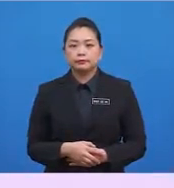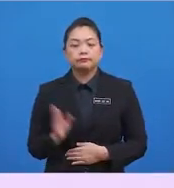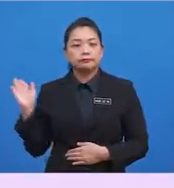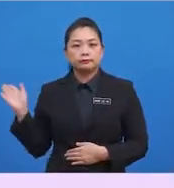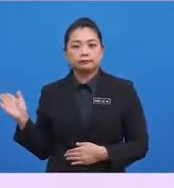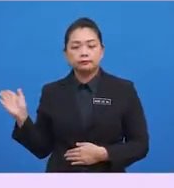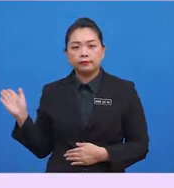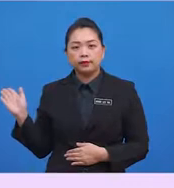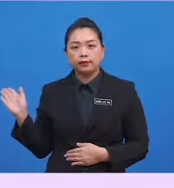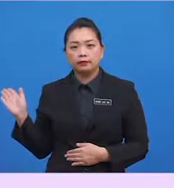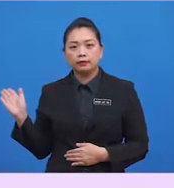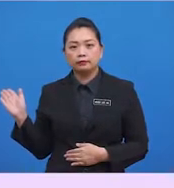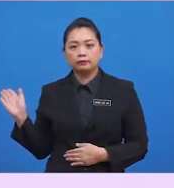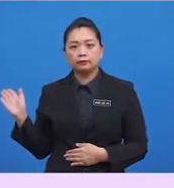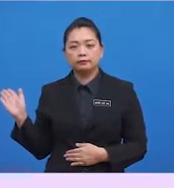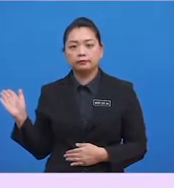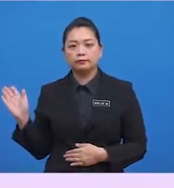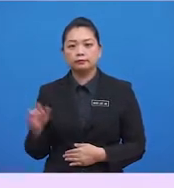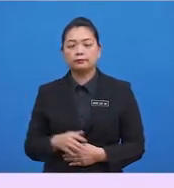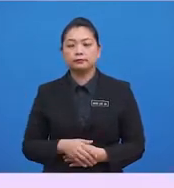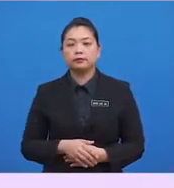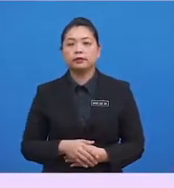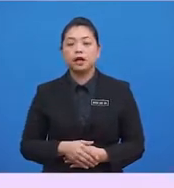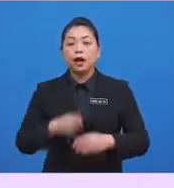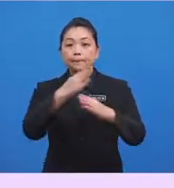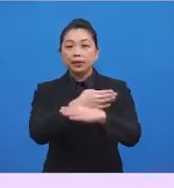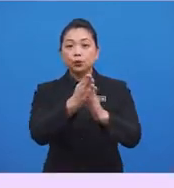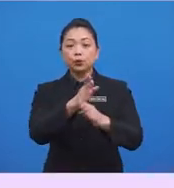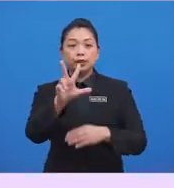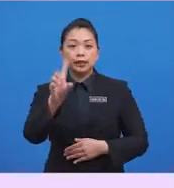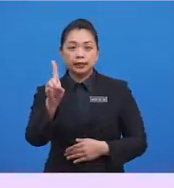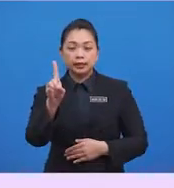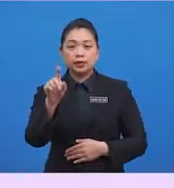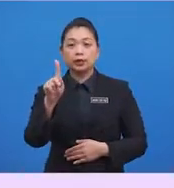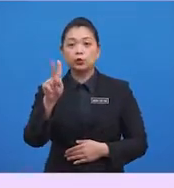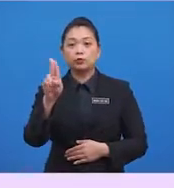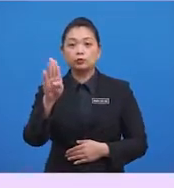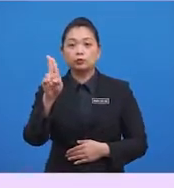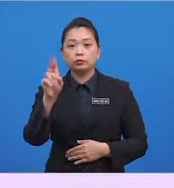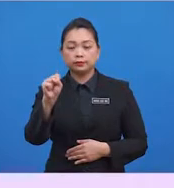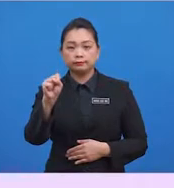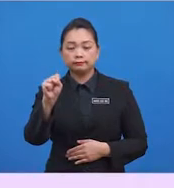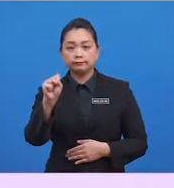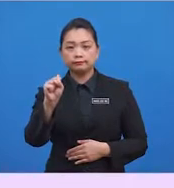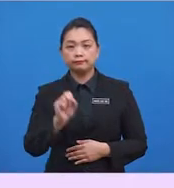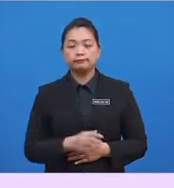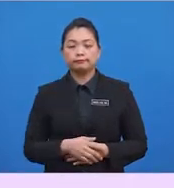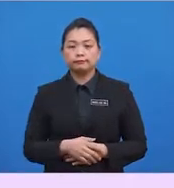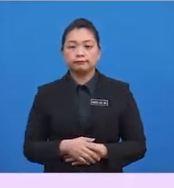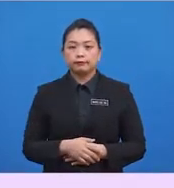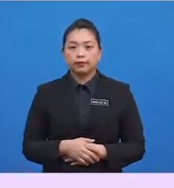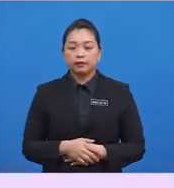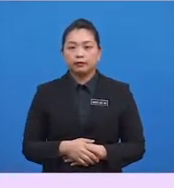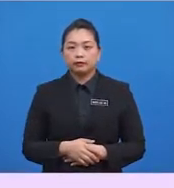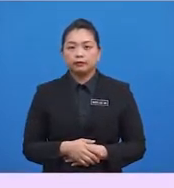Paparan yang sedang kita lihat merupakan bentuk tiga dimensi, iaitu kubus. Seterusnya, cikgu